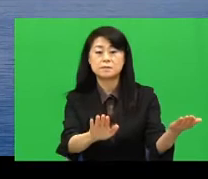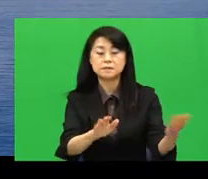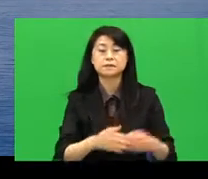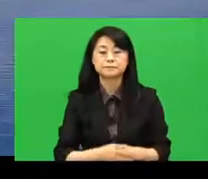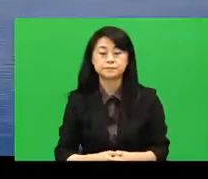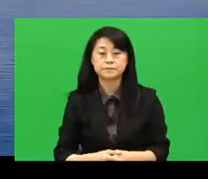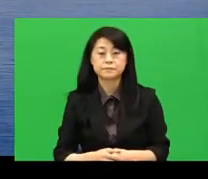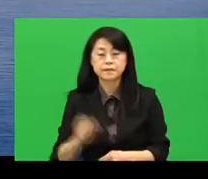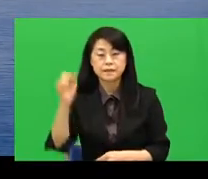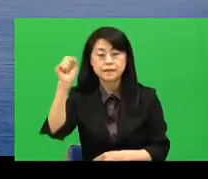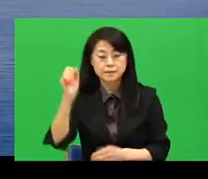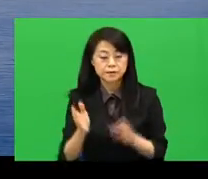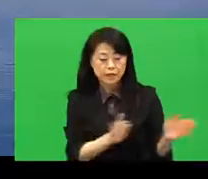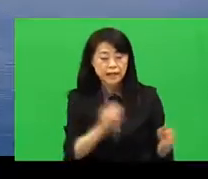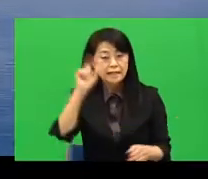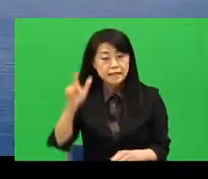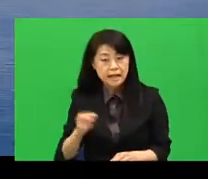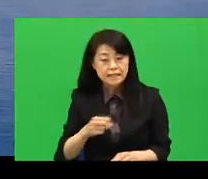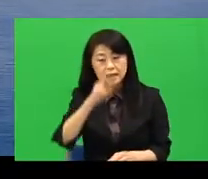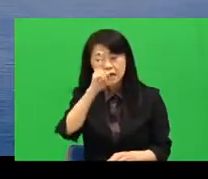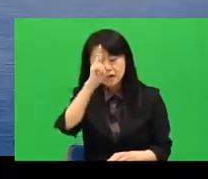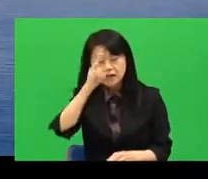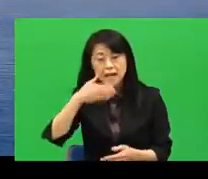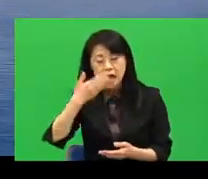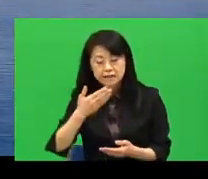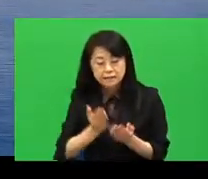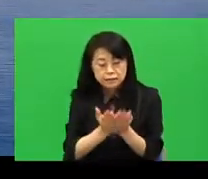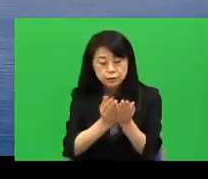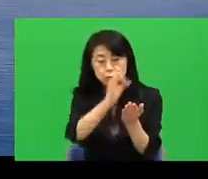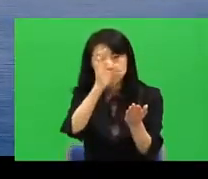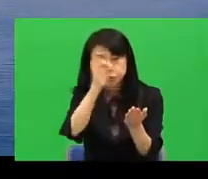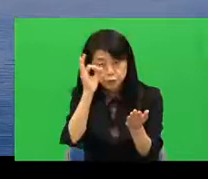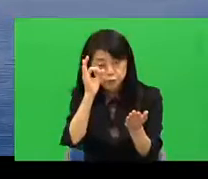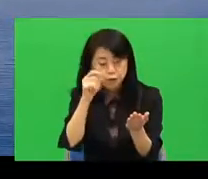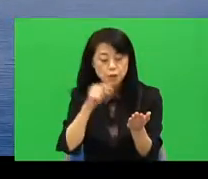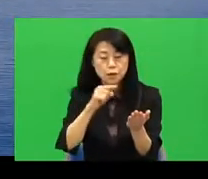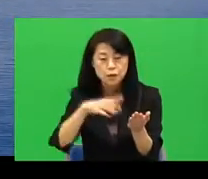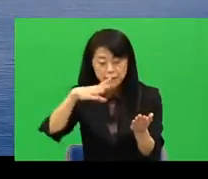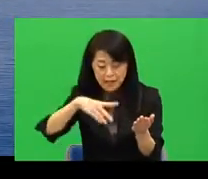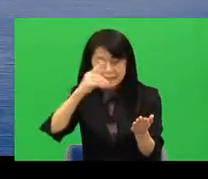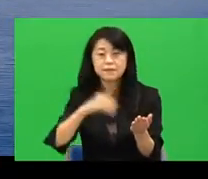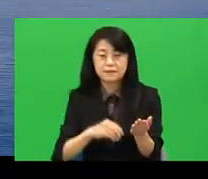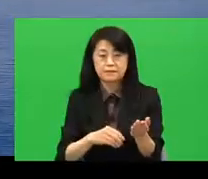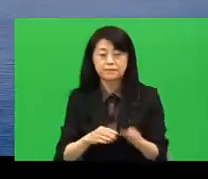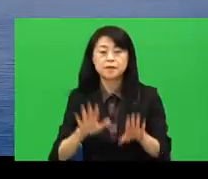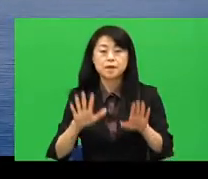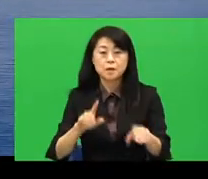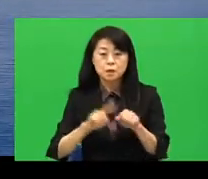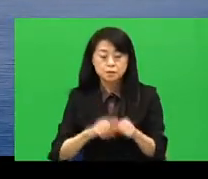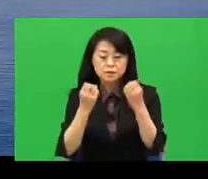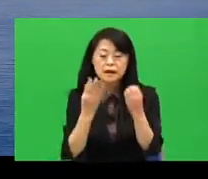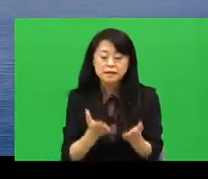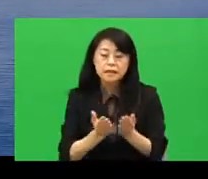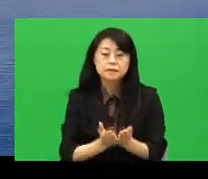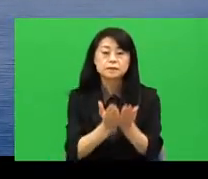からイタリアンランチクルーズということで、これは初開催ですけれども、今年就航